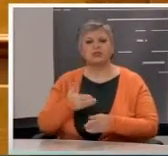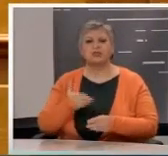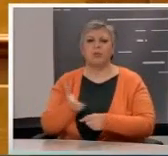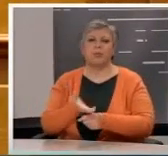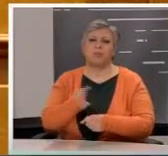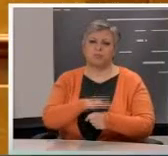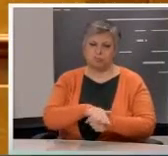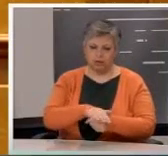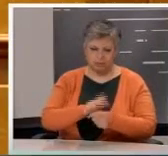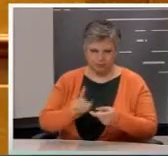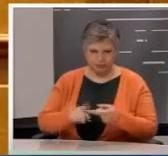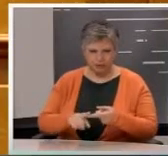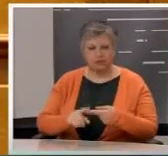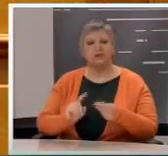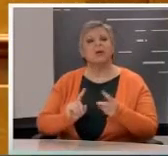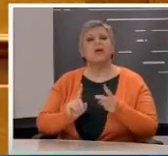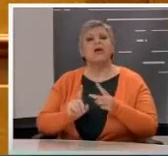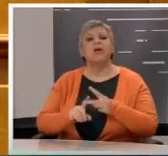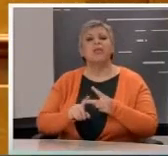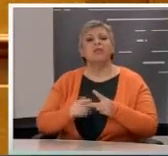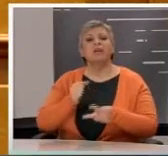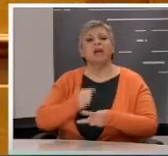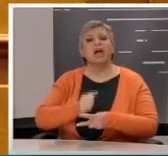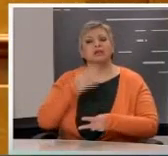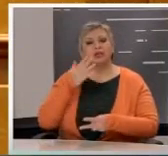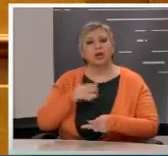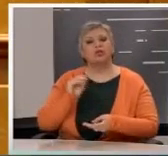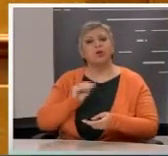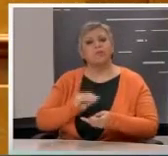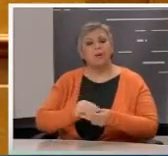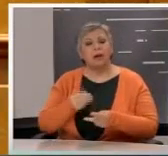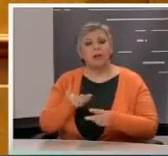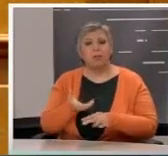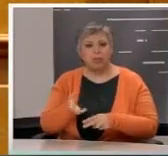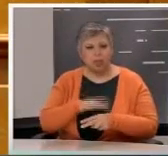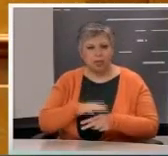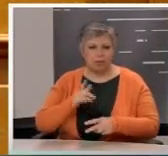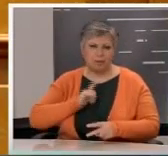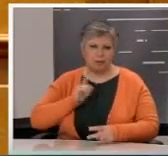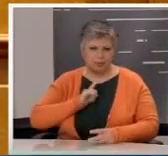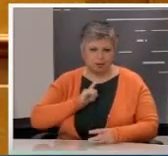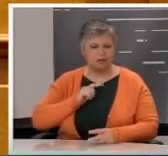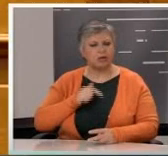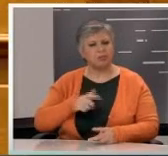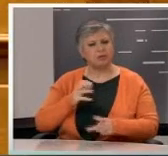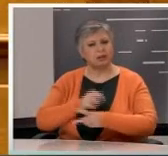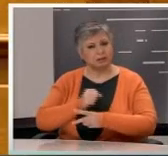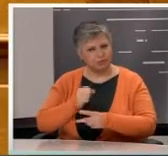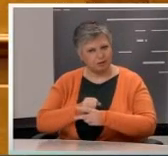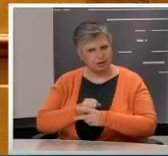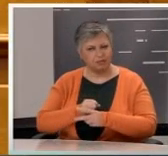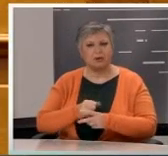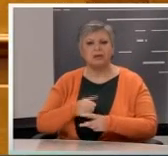τι μας είπατε, δεν θα κλείσει δεύτερη αξιολόγηση, θα πέσετε, θα πάμε σε εκλογές. Έκλεισε και δεύτερη αξιολόγηση. Στη συνέχεια,